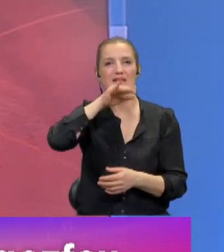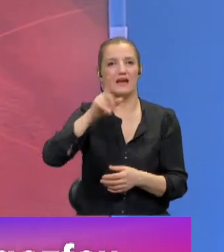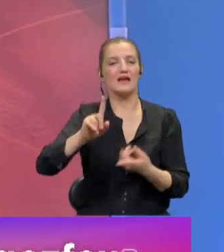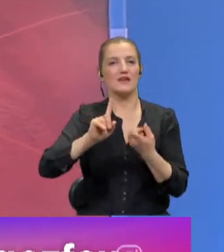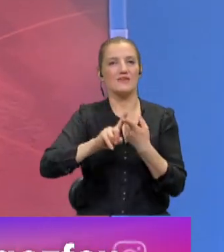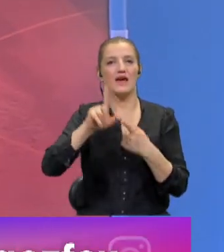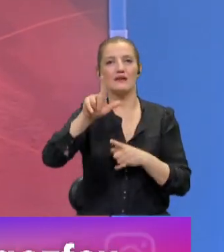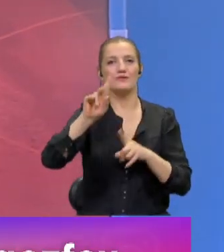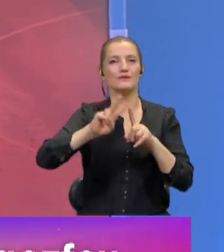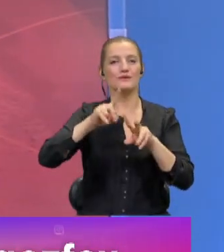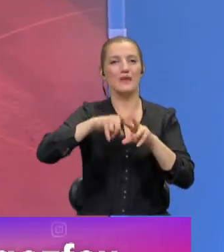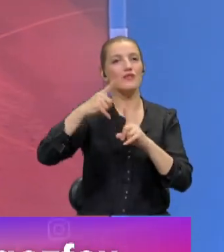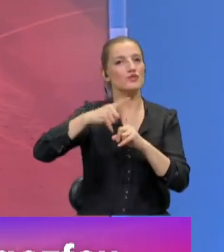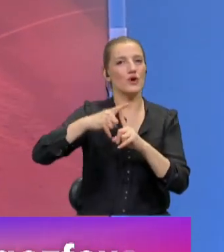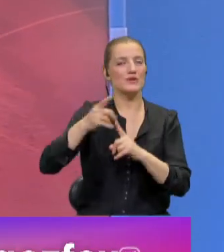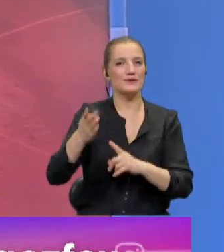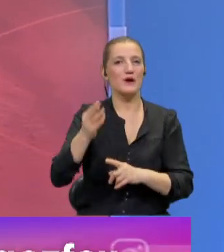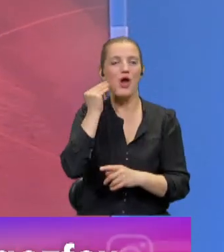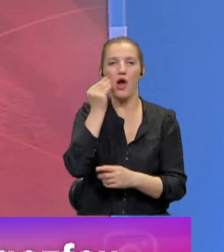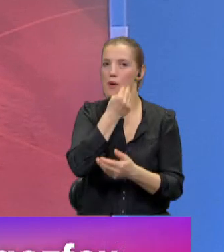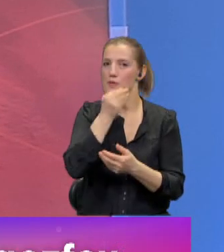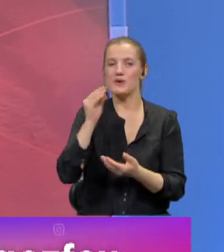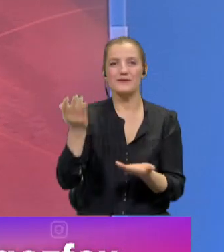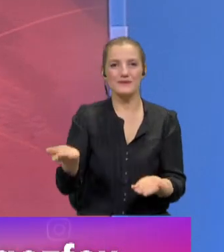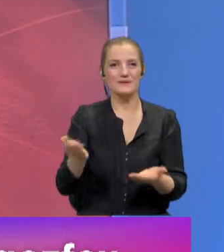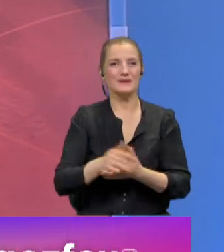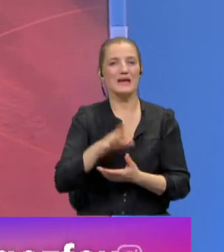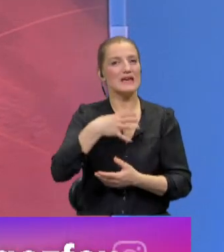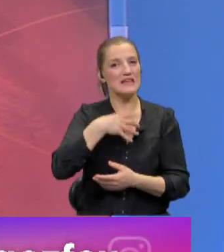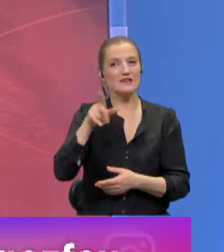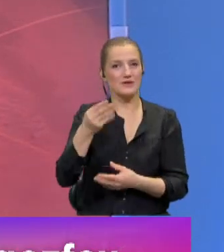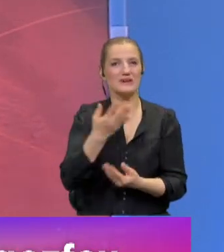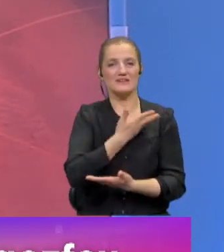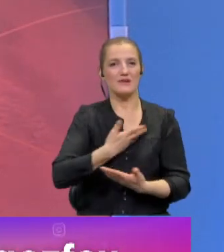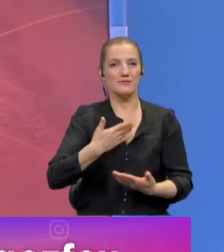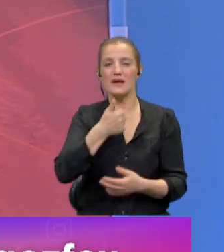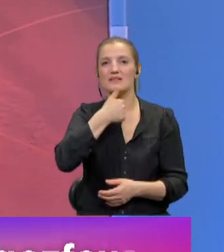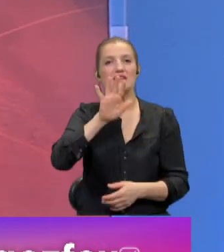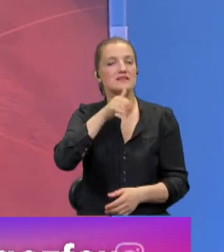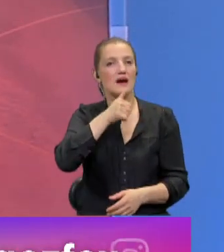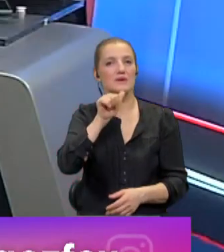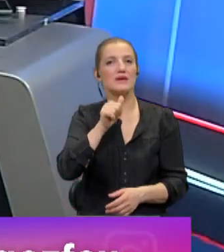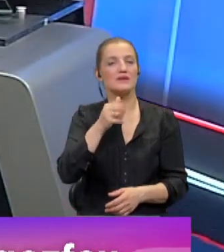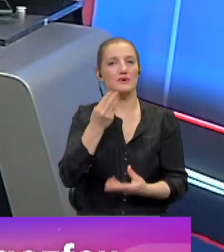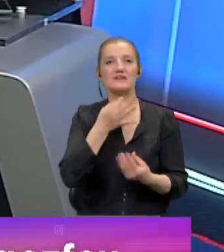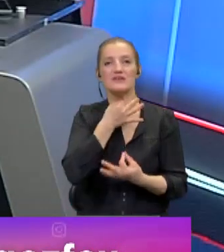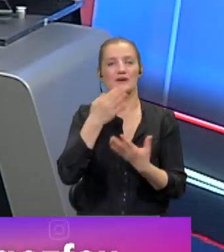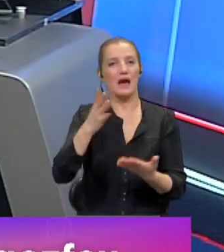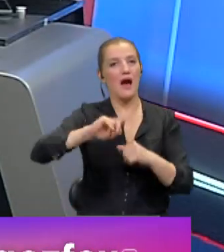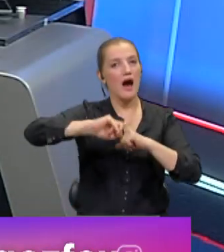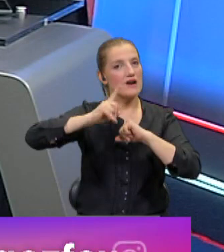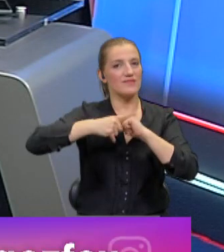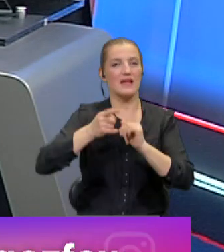ve Yuna sorumluluğun ayı da öpüyoruz kendisinde çok seviyoruz Deniz ama çok teşekkür ederim sağ olasın